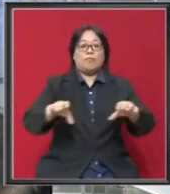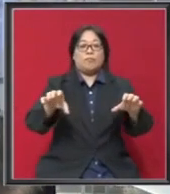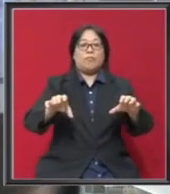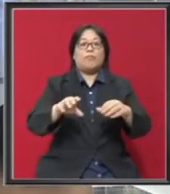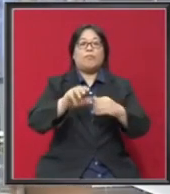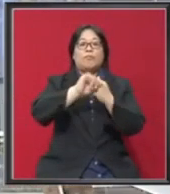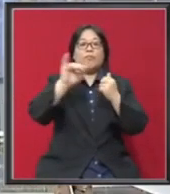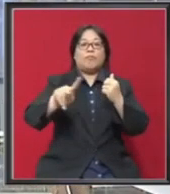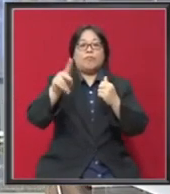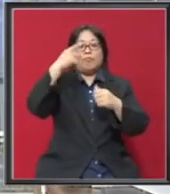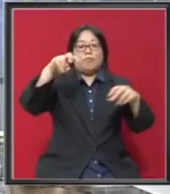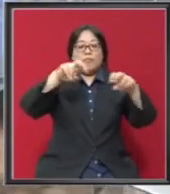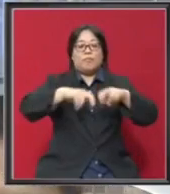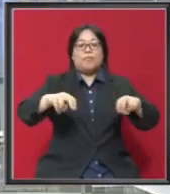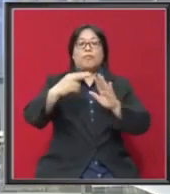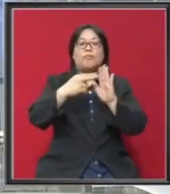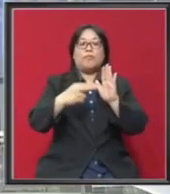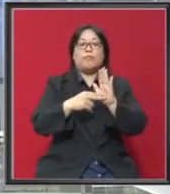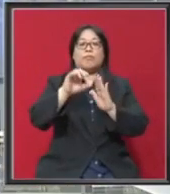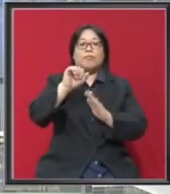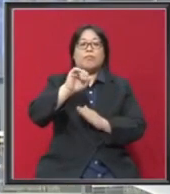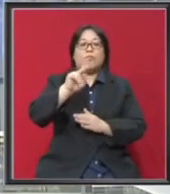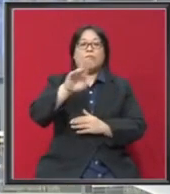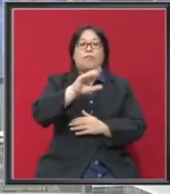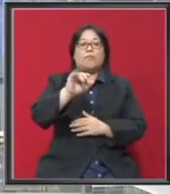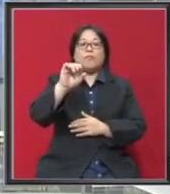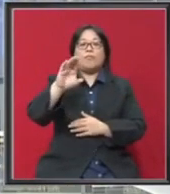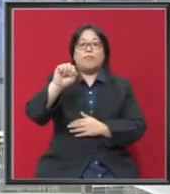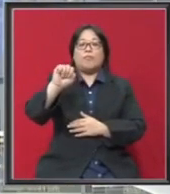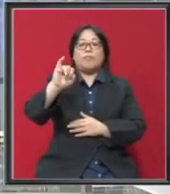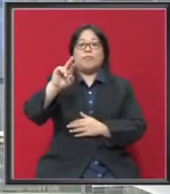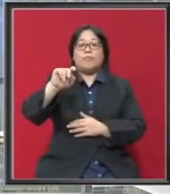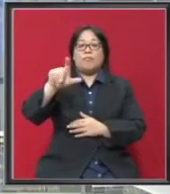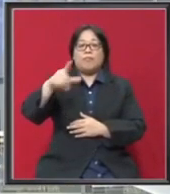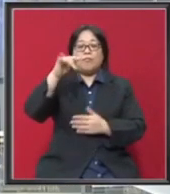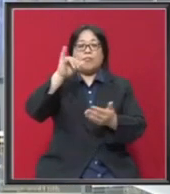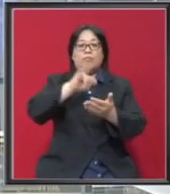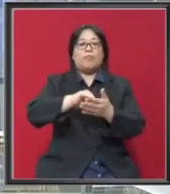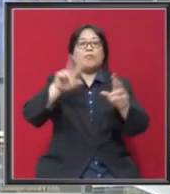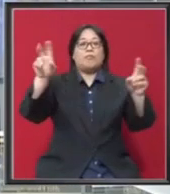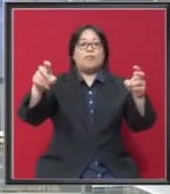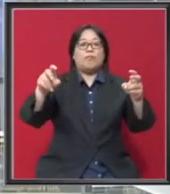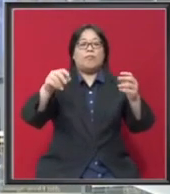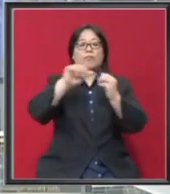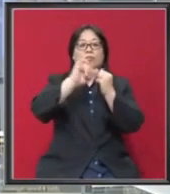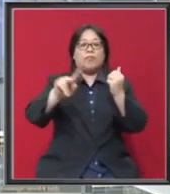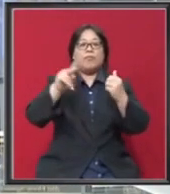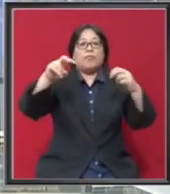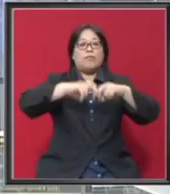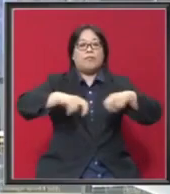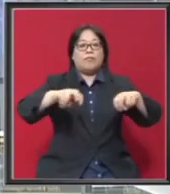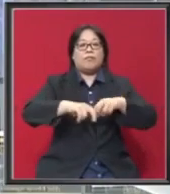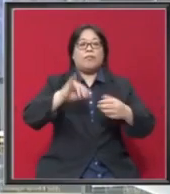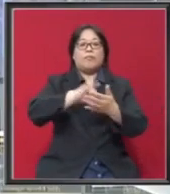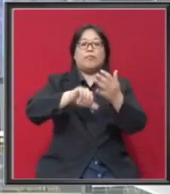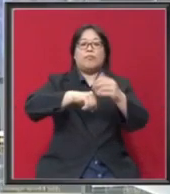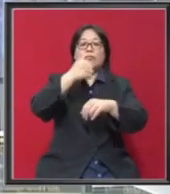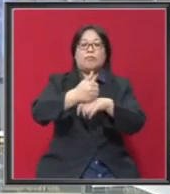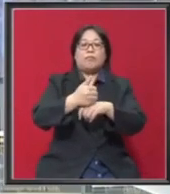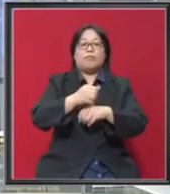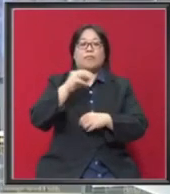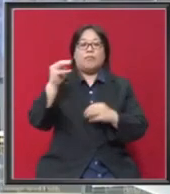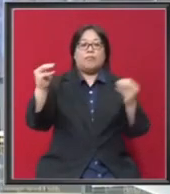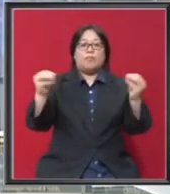pelaksana kepada jawatankuasa mengkaji undang-undang syarat dan sipil atau dikenali sebagai catatan kuase mengkaji dia ditumbuhkan oleh